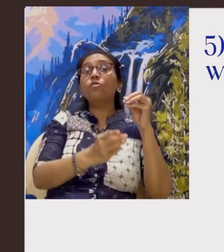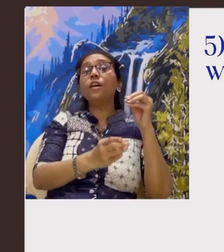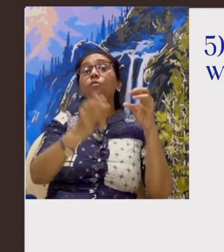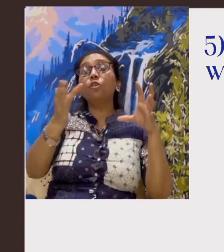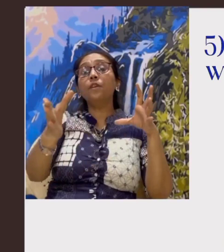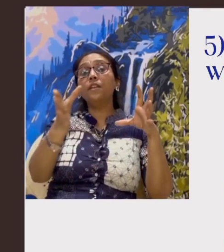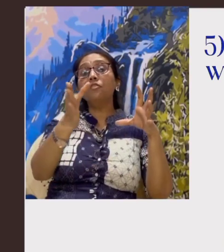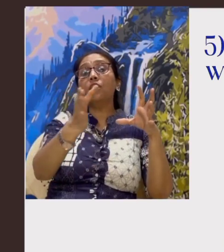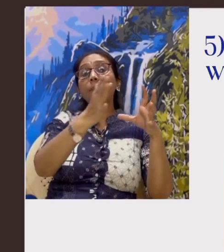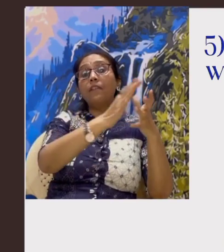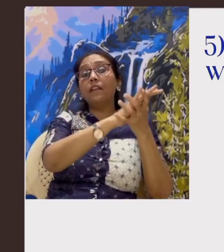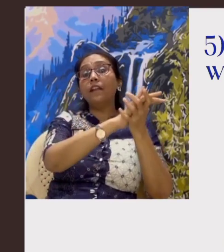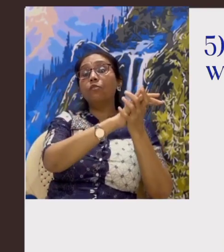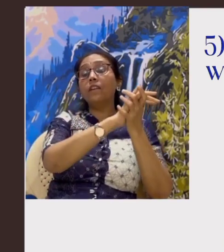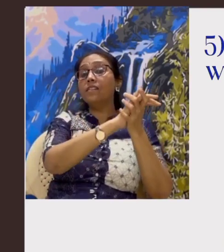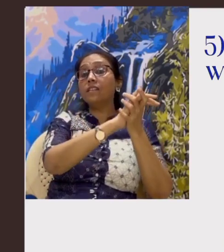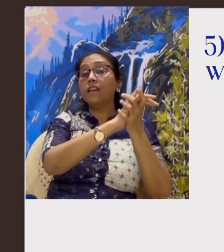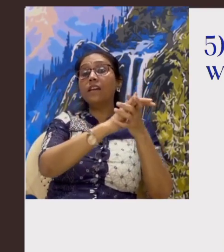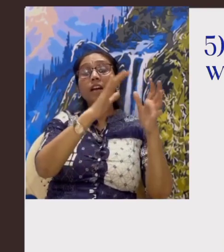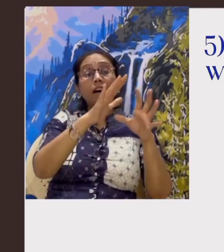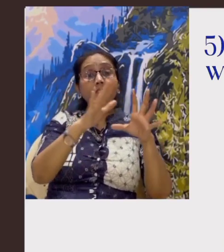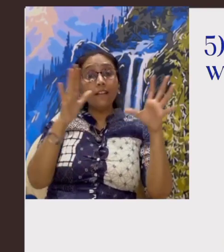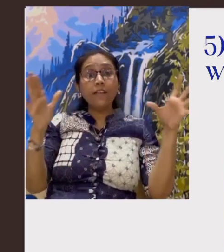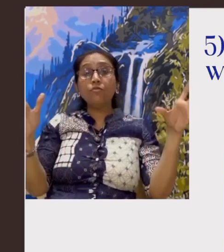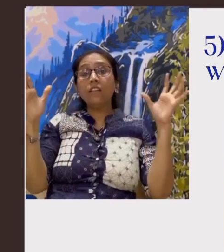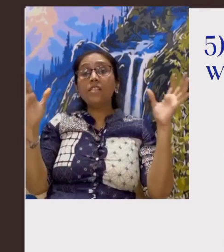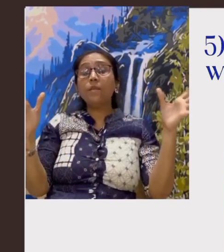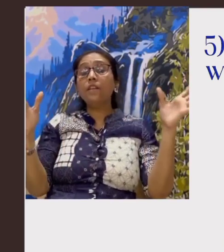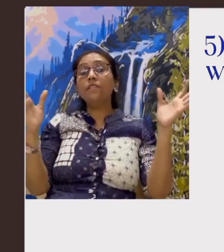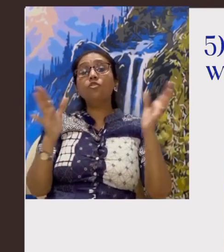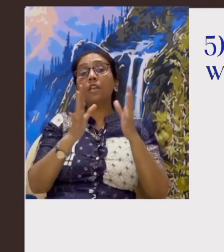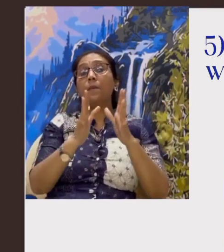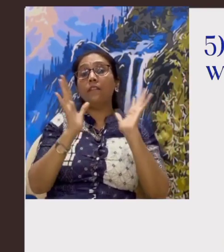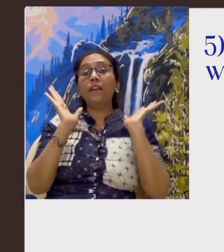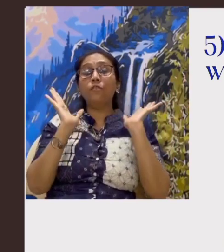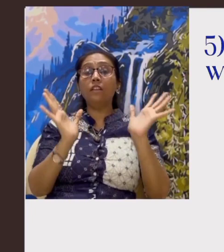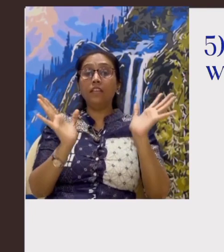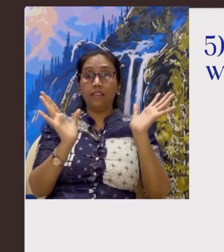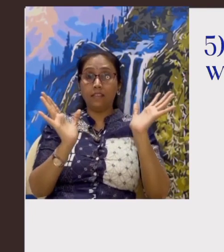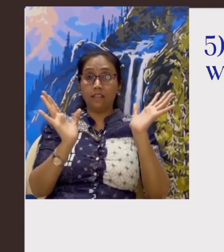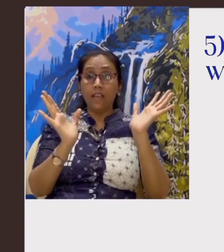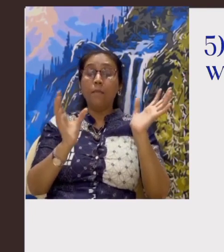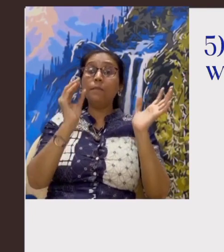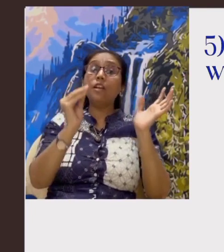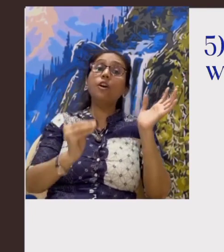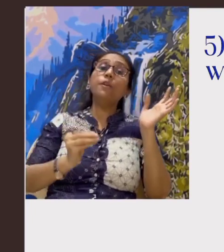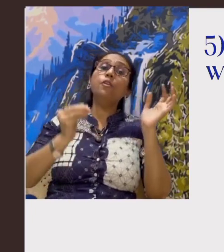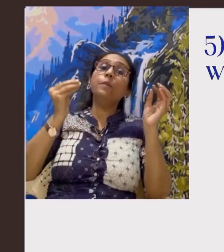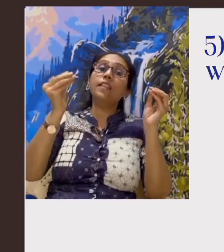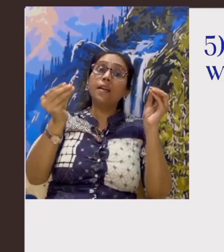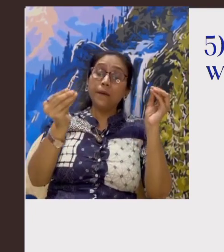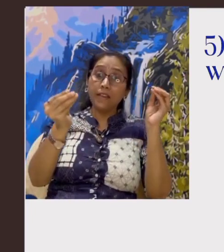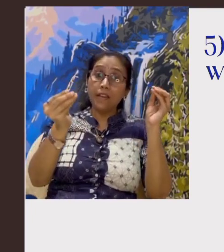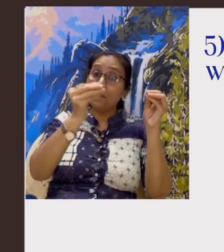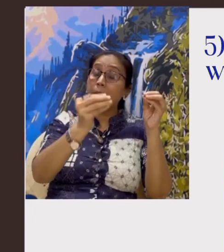जो है वो कोई भी इंडिविजुअल की प्राइवेट लैंड को ले सकता है, अदरवाइज वो किसी भी इंडिविजुअल की प्राइवेट लैंड को नहीं ले सकता है। मतलब कि गवर्नमेंट को